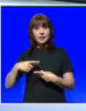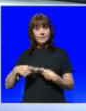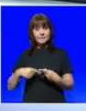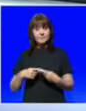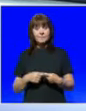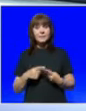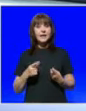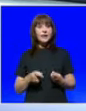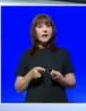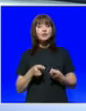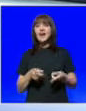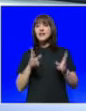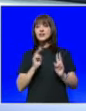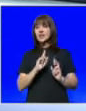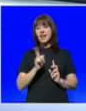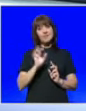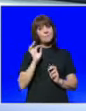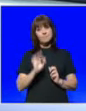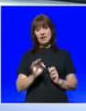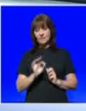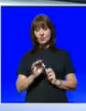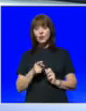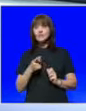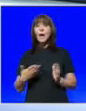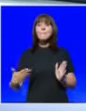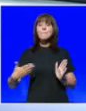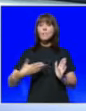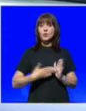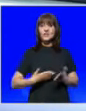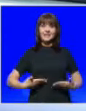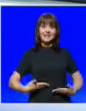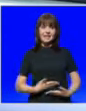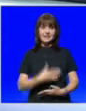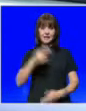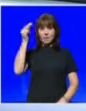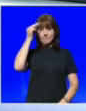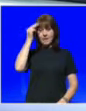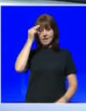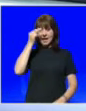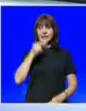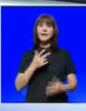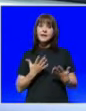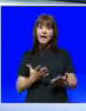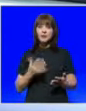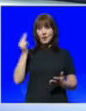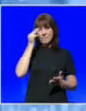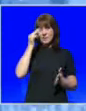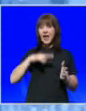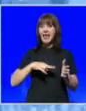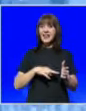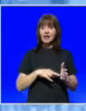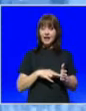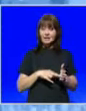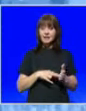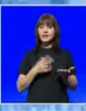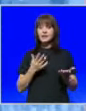решение като неправилно. То е против интересите на България, както на българската енергетика, така и по